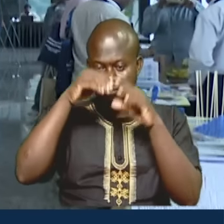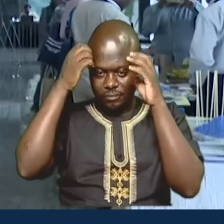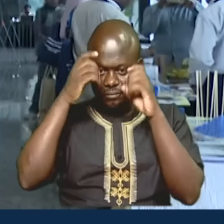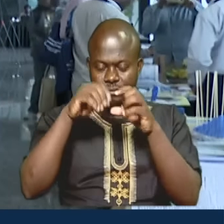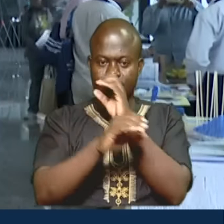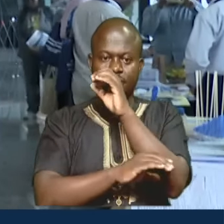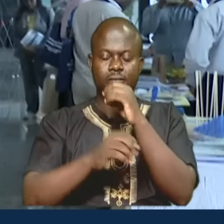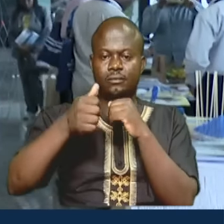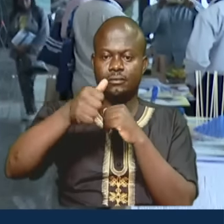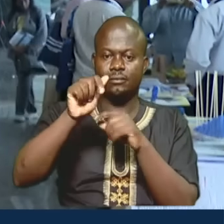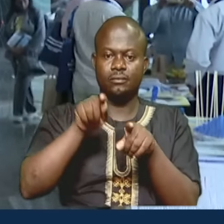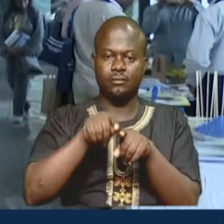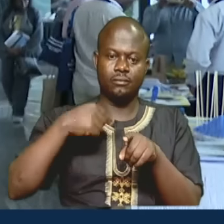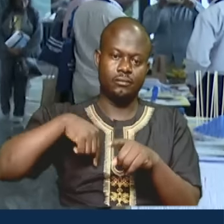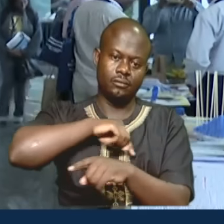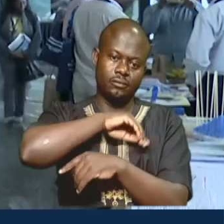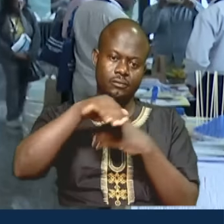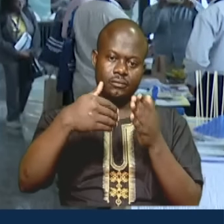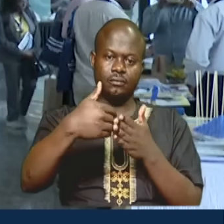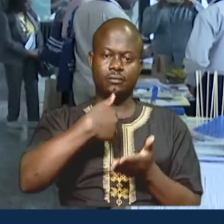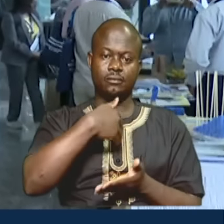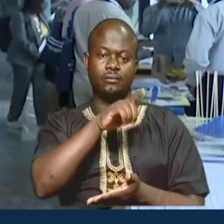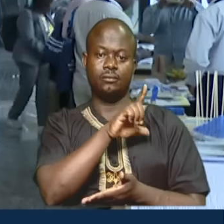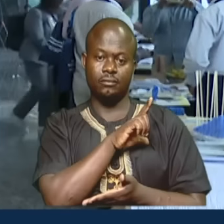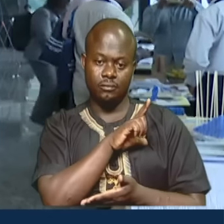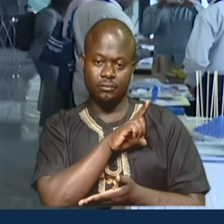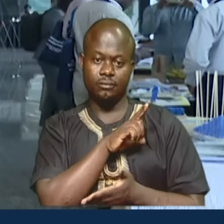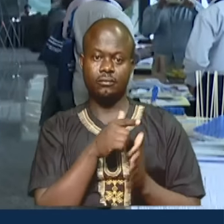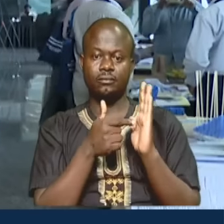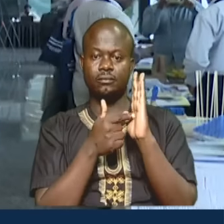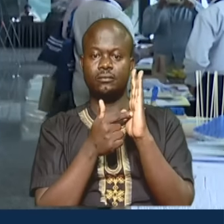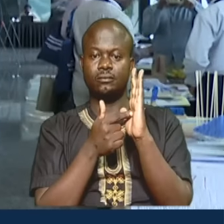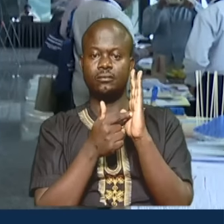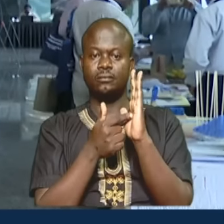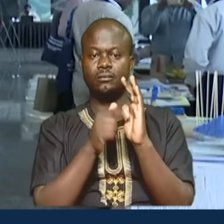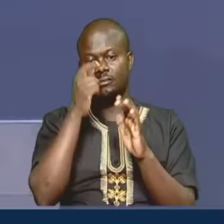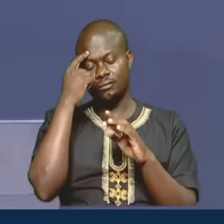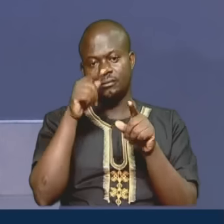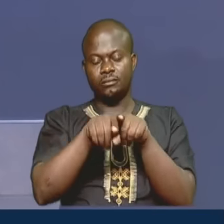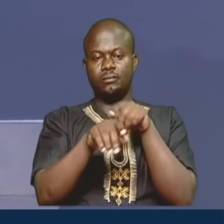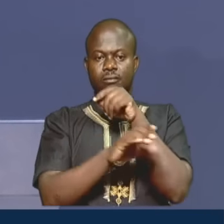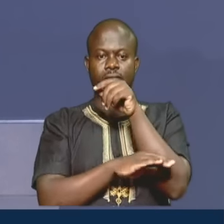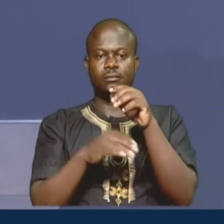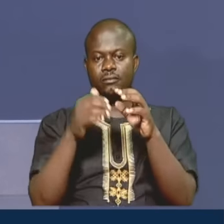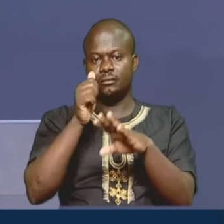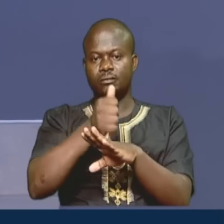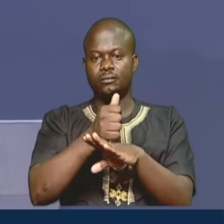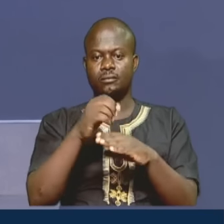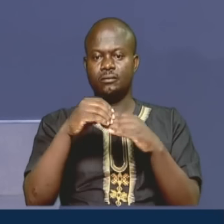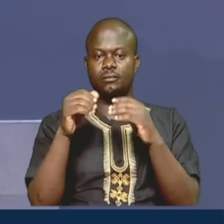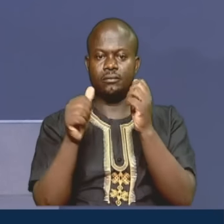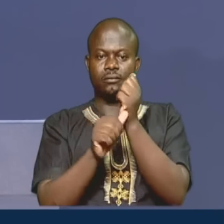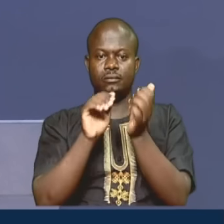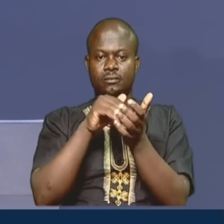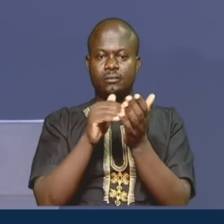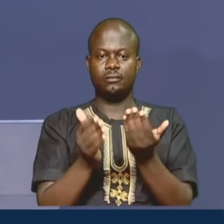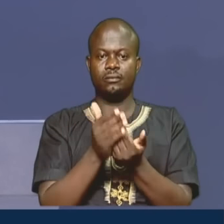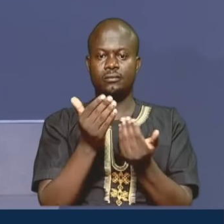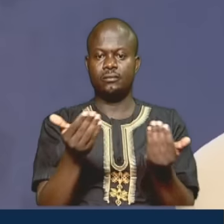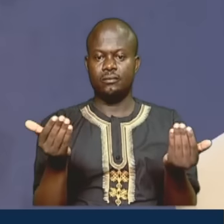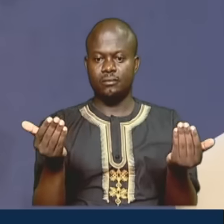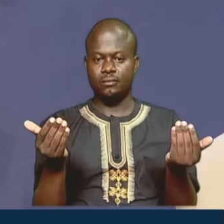byabo natwe ndetse tukagira n'amahirwe yo kubereka ingamba leta nk'igihugu iba yarafashe umuyobozi wungirije w'ikigomboneza mikurire